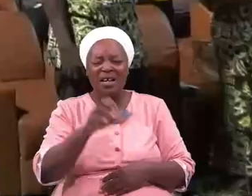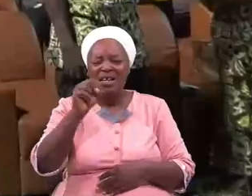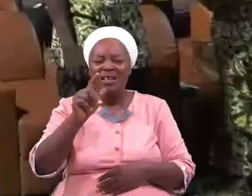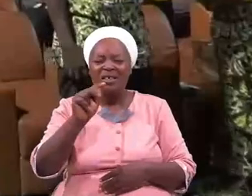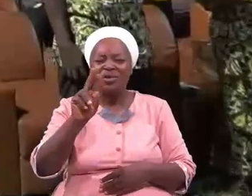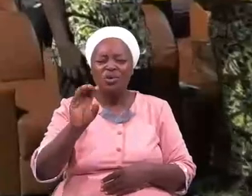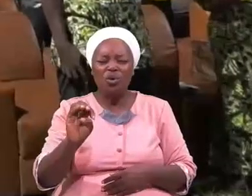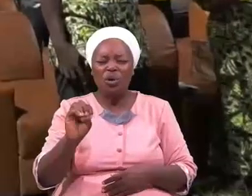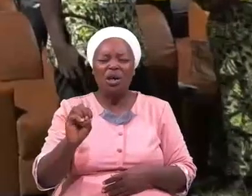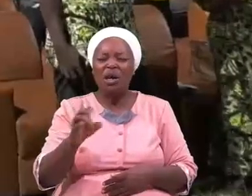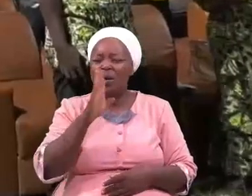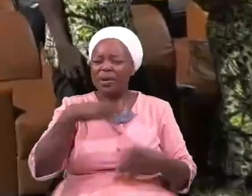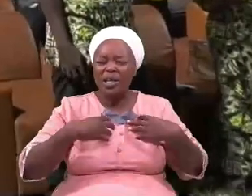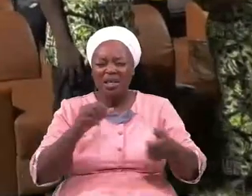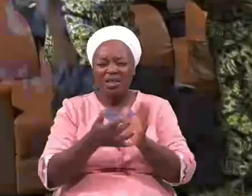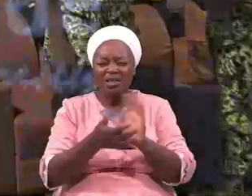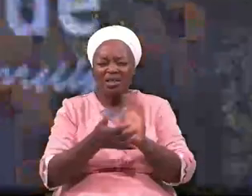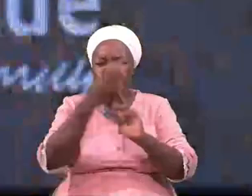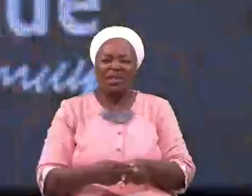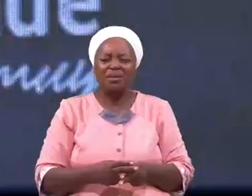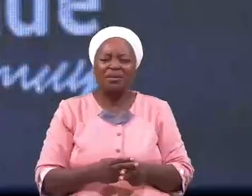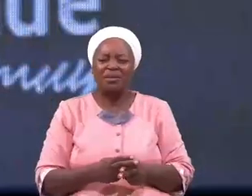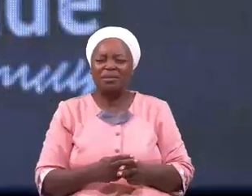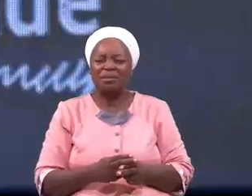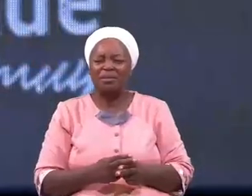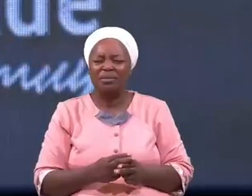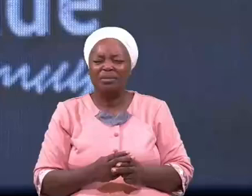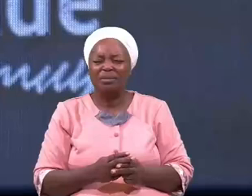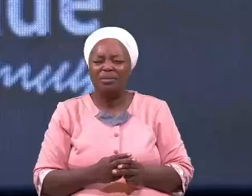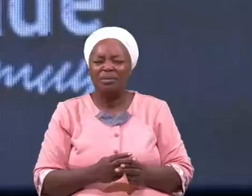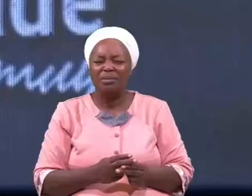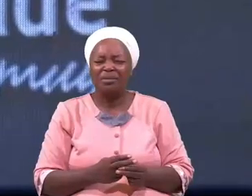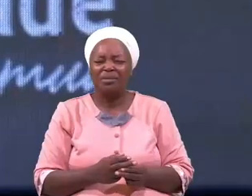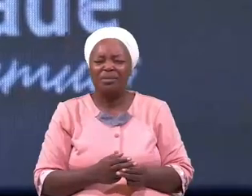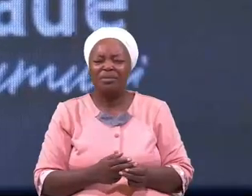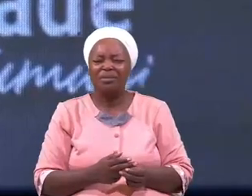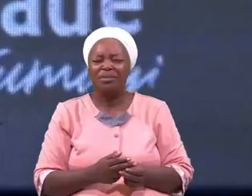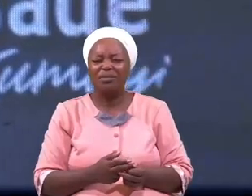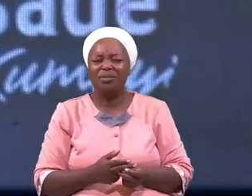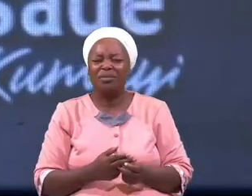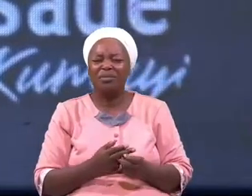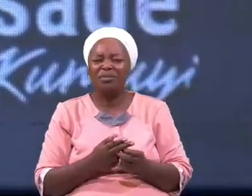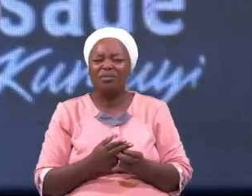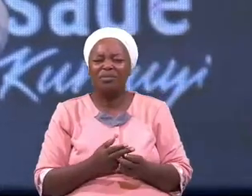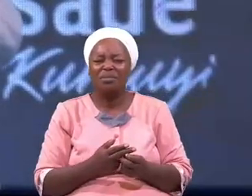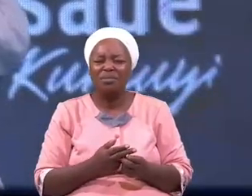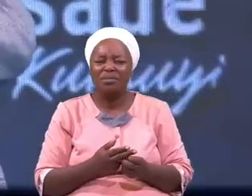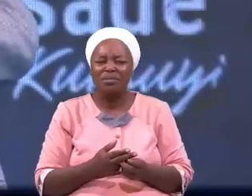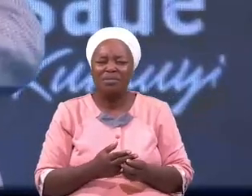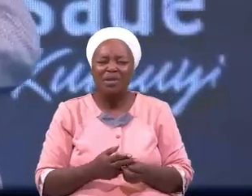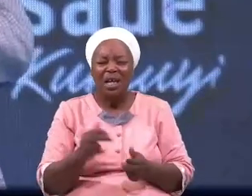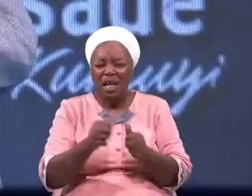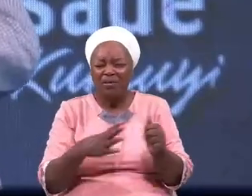Les mains sèches, les pieds secs, soyez en guéris, l'hémiplégie, soyez en guéris au nom de Jésus.